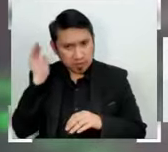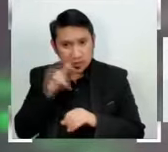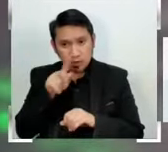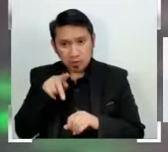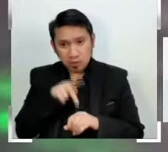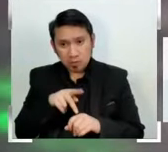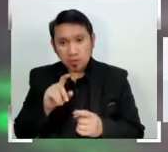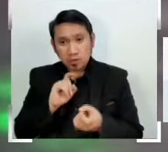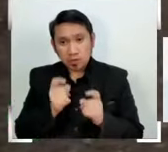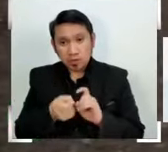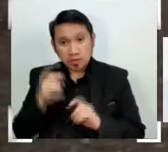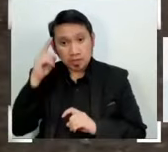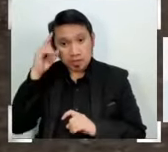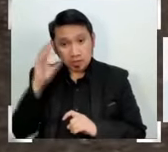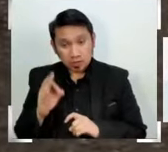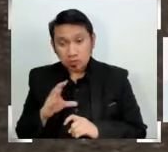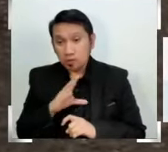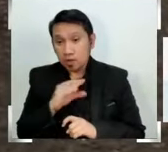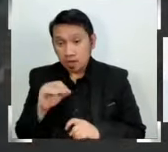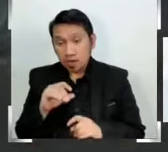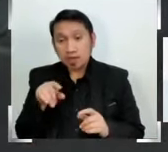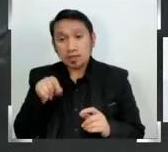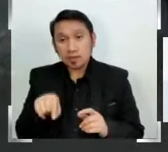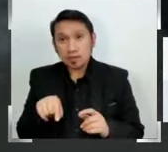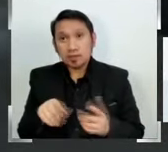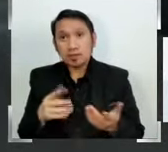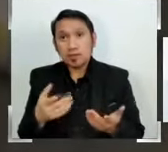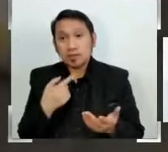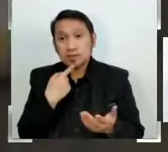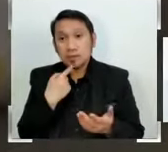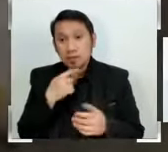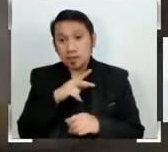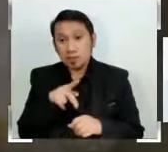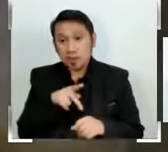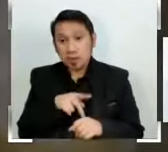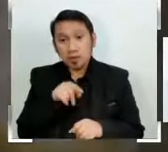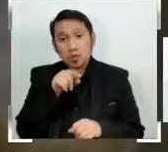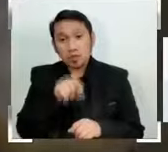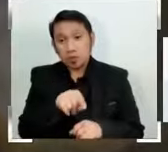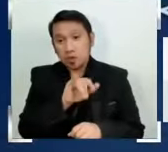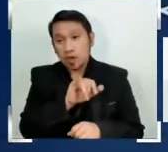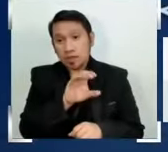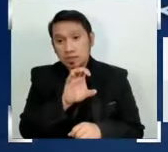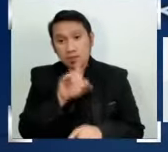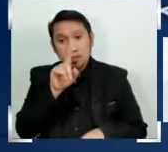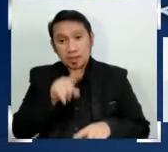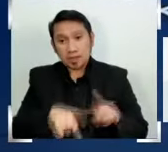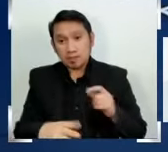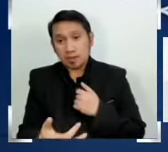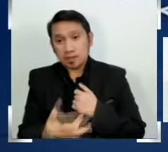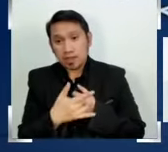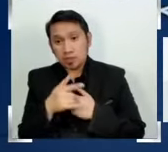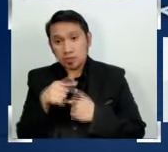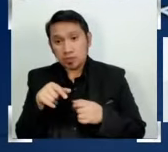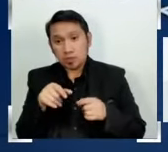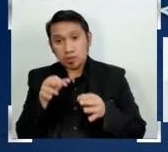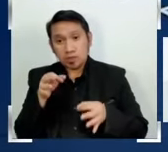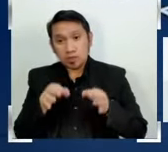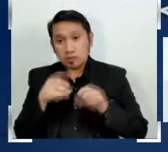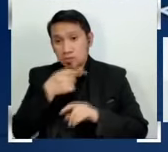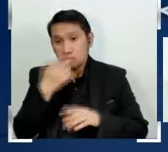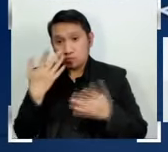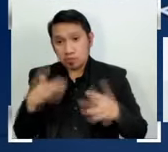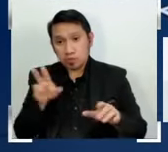desisyon at muling iginiit ang posisyon ng Pilipinas na walang jurisdiksyon ang ICC dahil kumalas na rito ang bansa. Pero noong